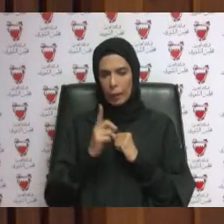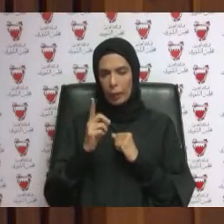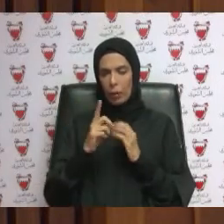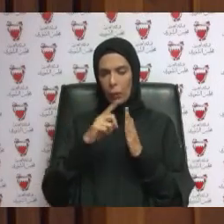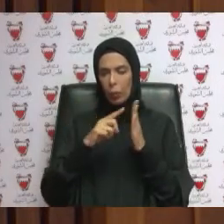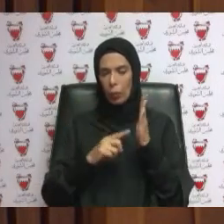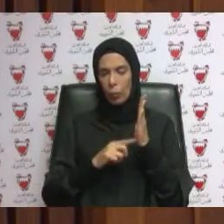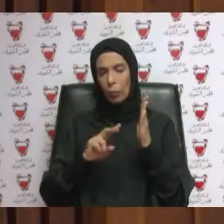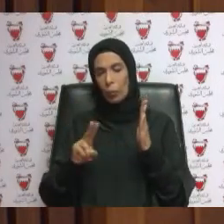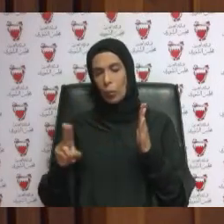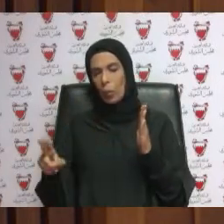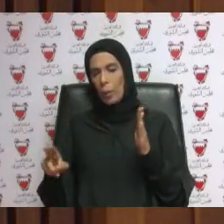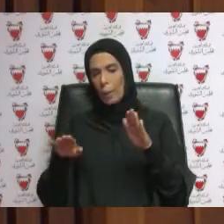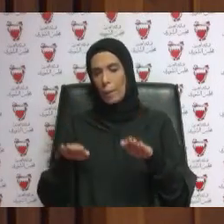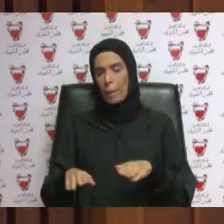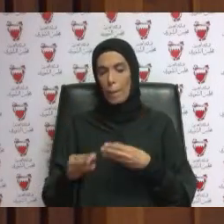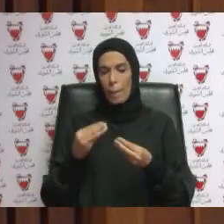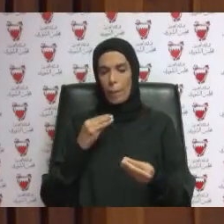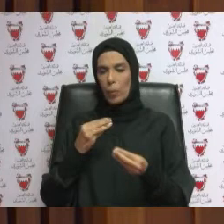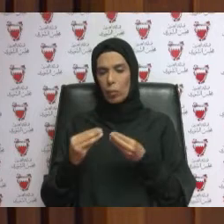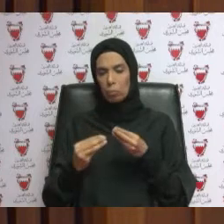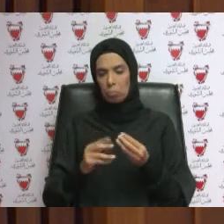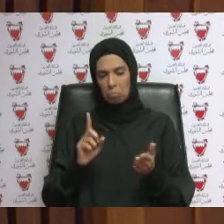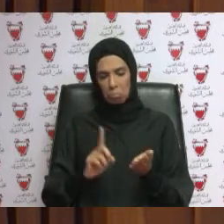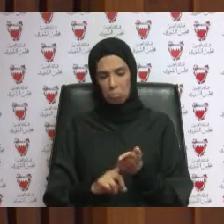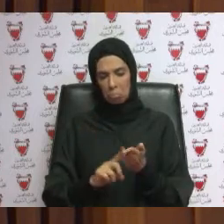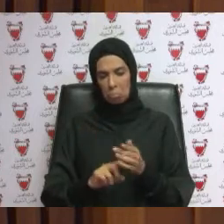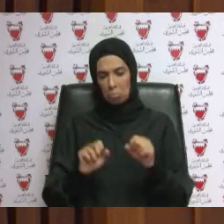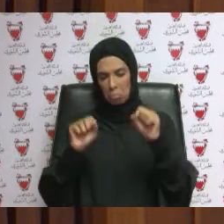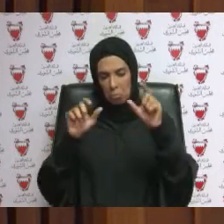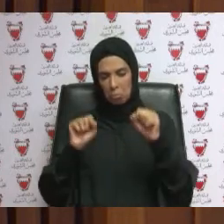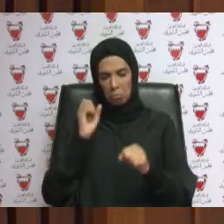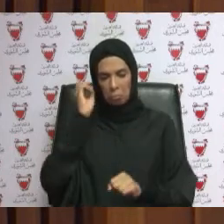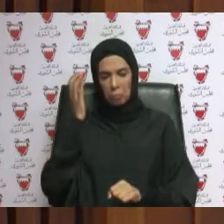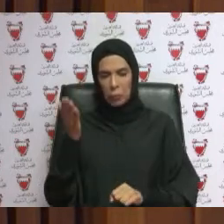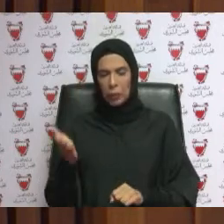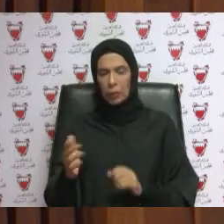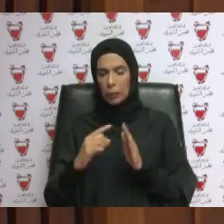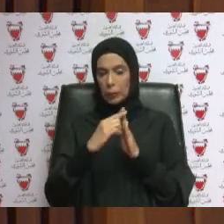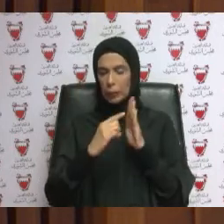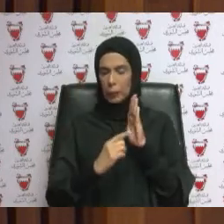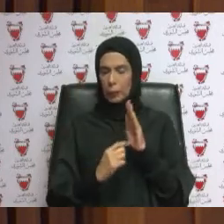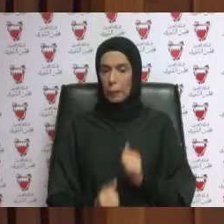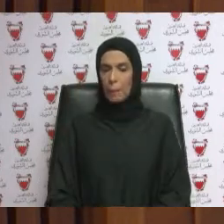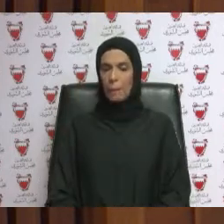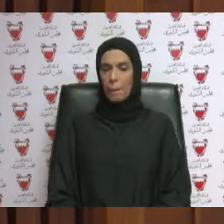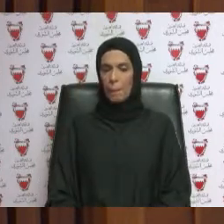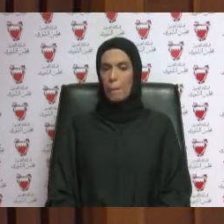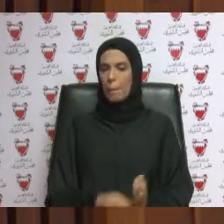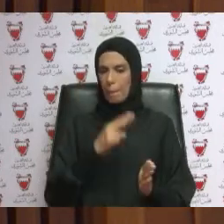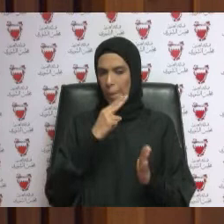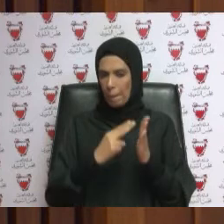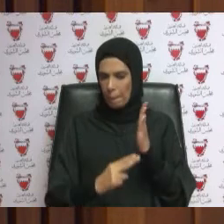التشريعية والقانونية بمجلس الشورى، والذي جاء مؤكدا لسلامة الاقتراح بقانون من الناحية الدستورية، حيث تنص